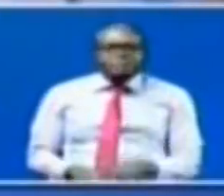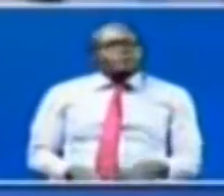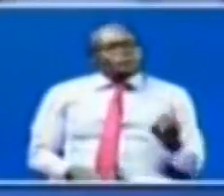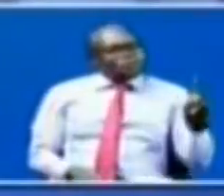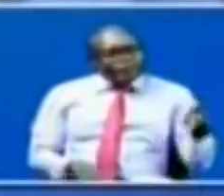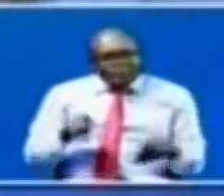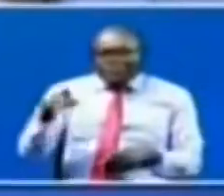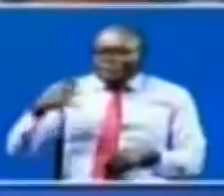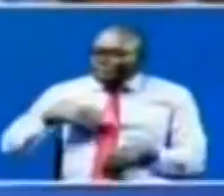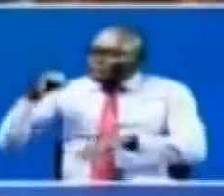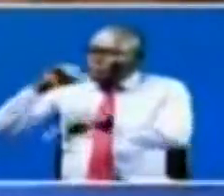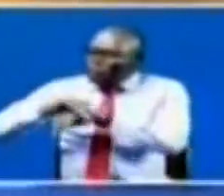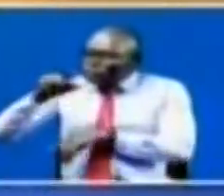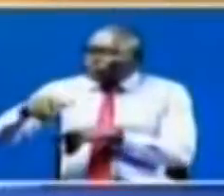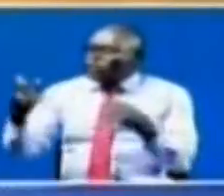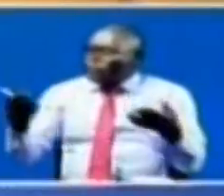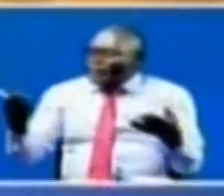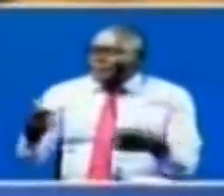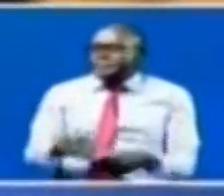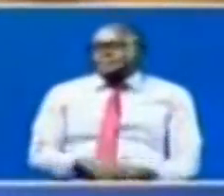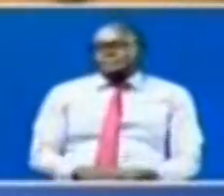Okay. Now watu walikupata namna gani?